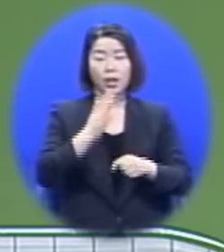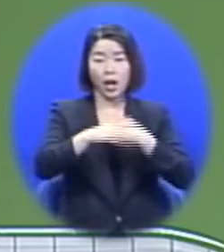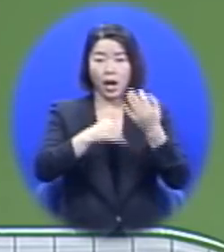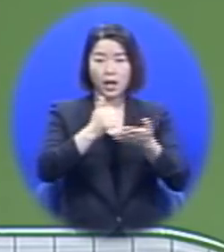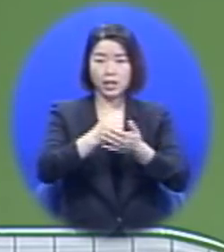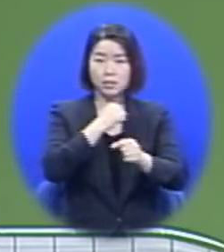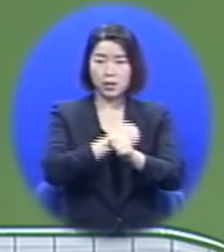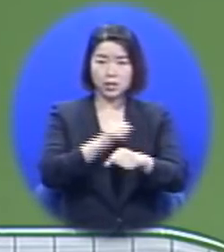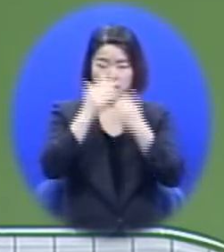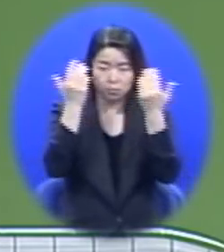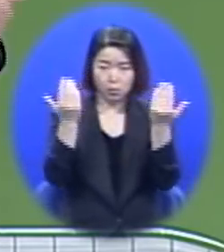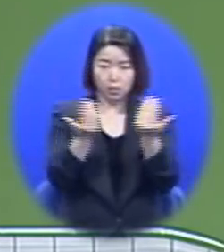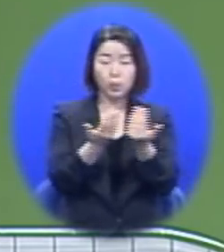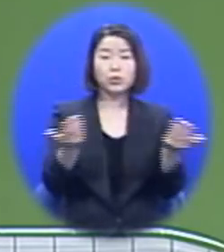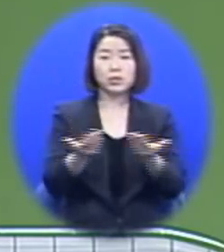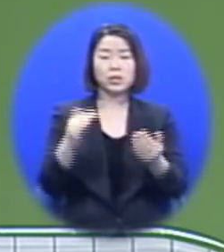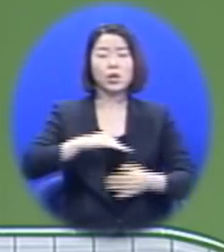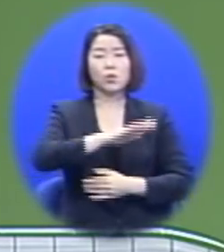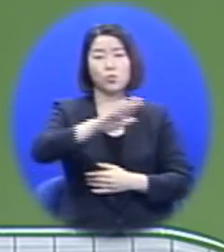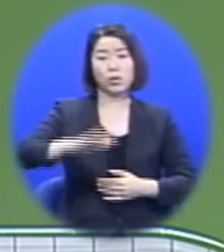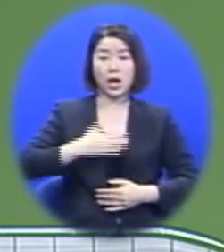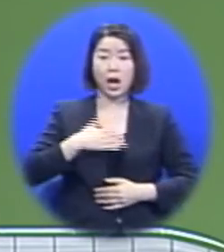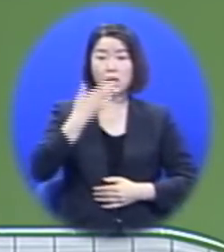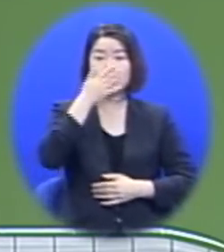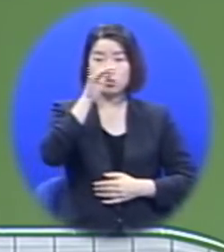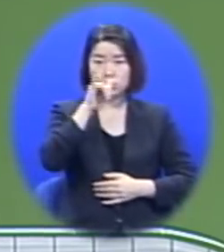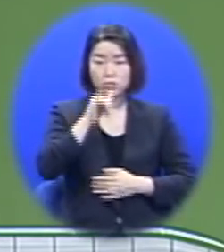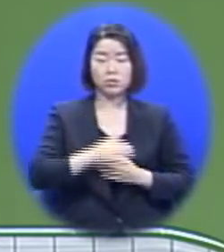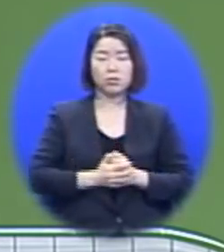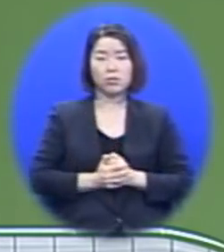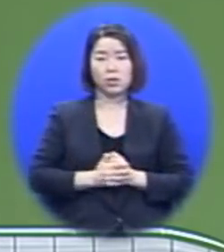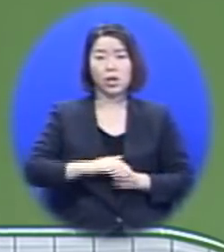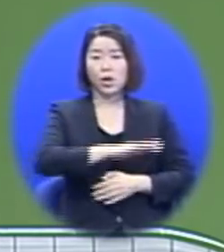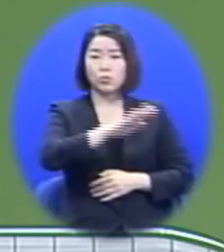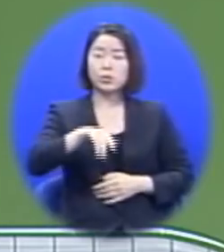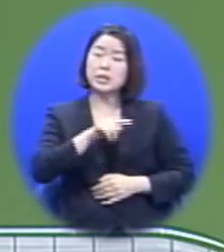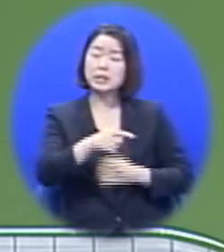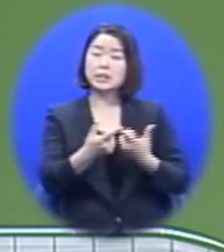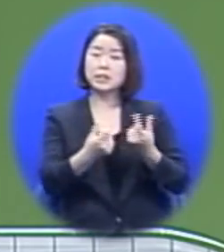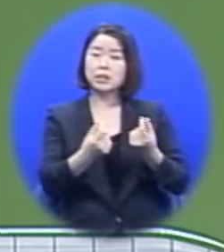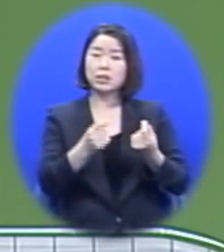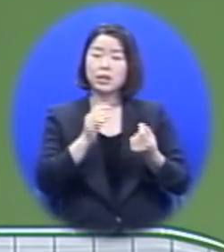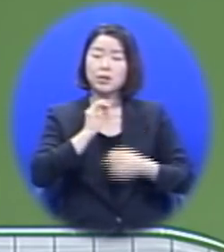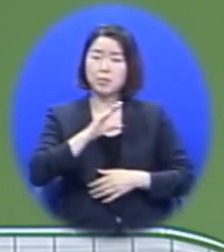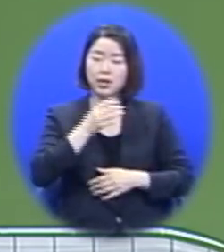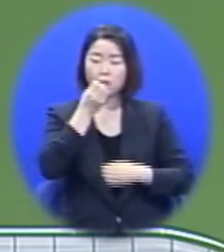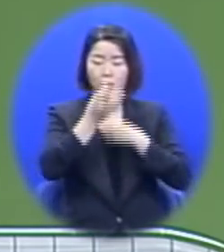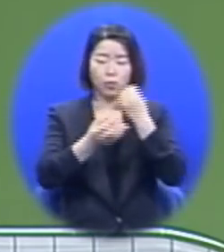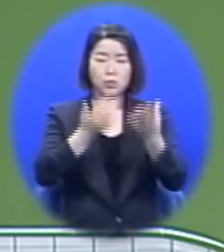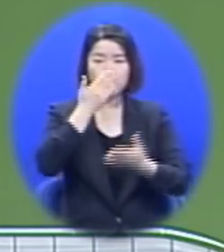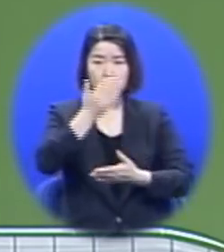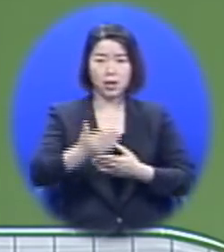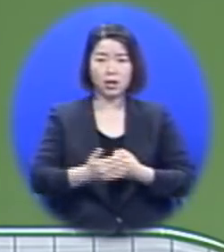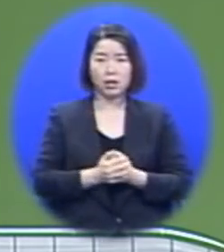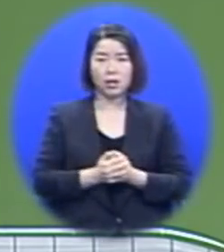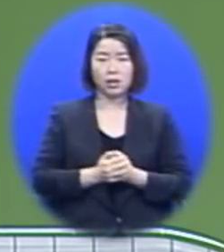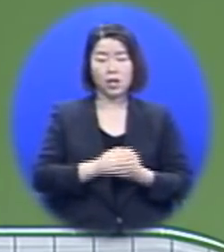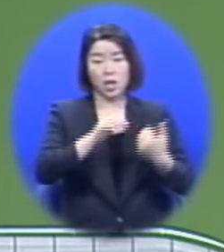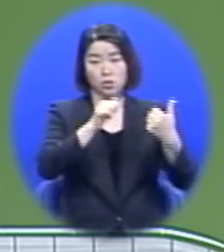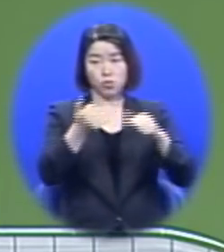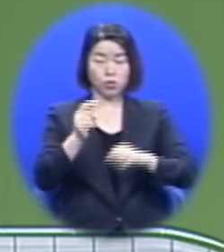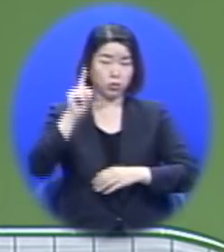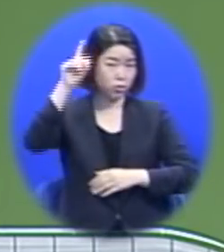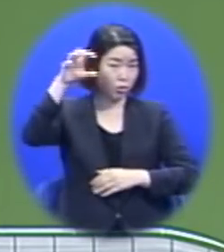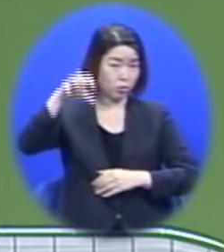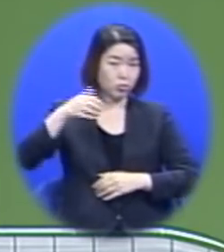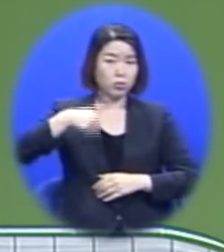하나님이 하시는 모든 일을 다 우리가 알 수 있다면 우리는 그렇게밖에 고백할 수 없을 거예요. 죽어서 천국에